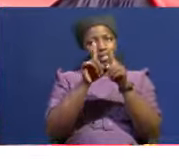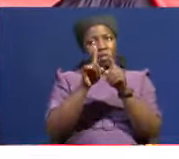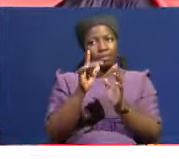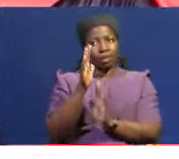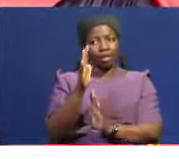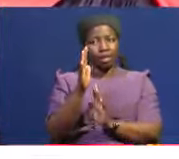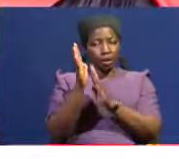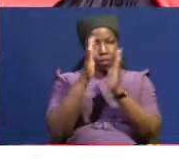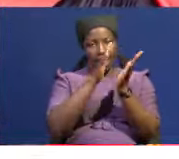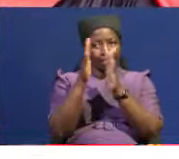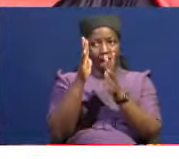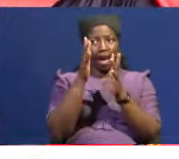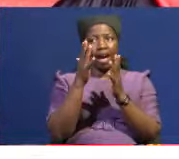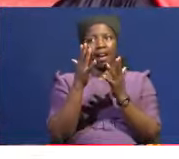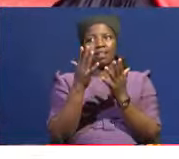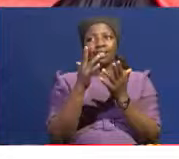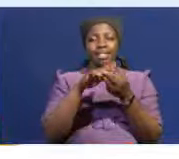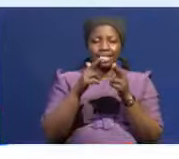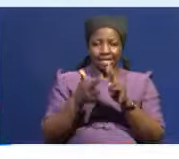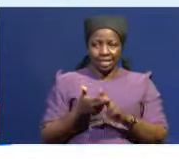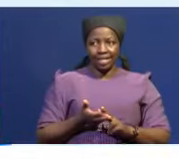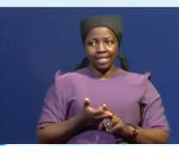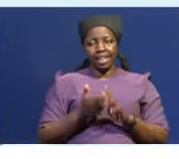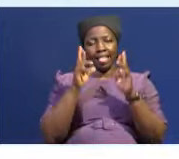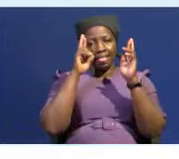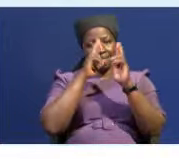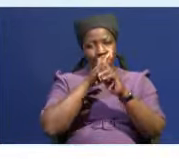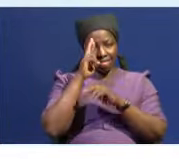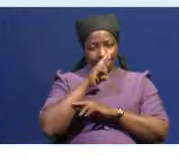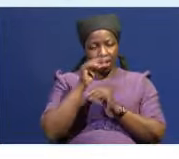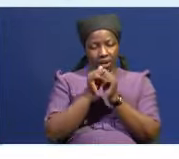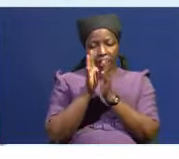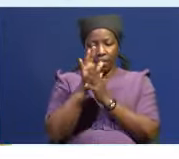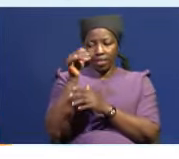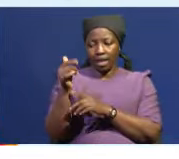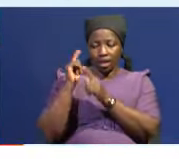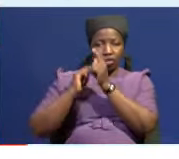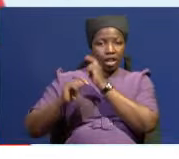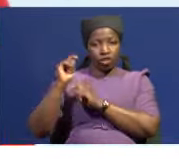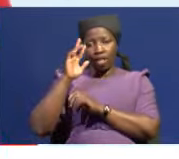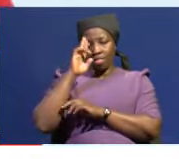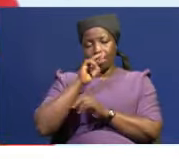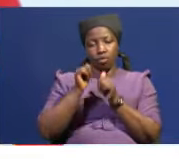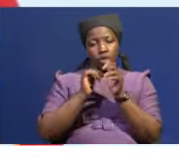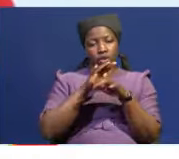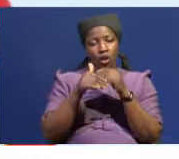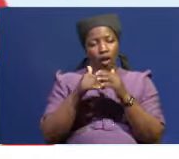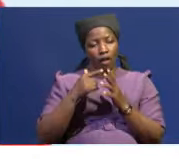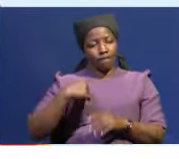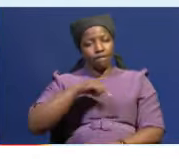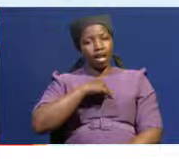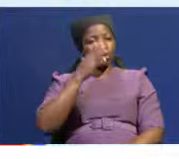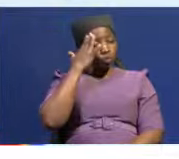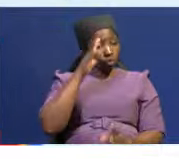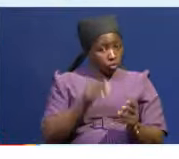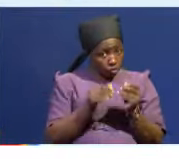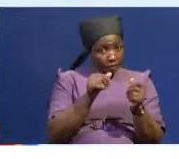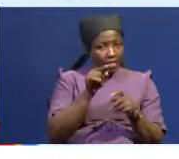security risks that we all know. Addressing these challenges demands the ability to